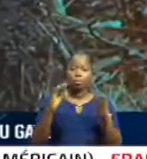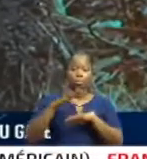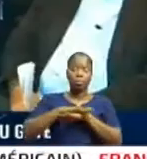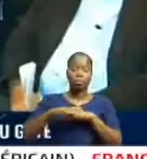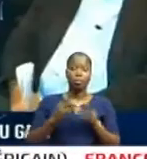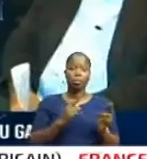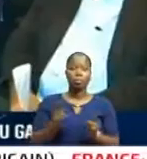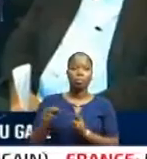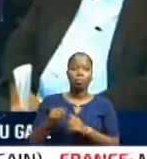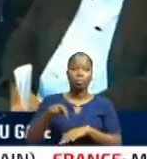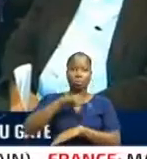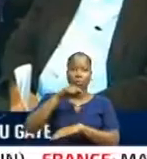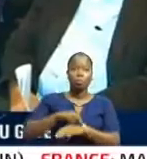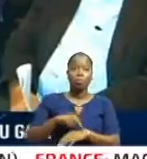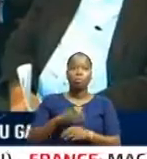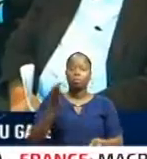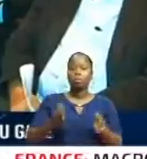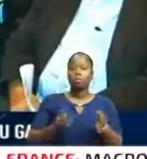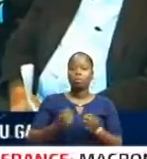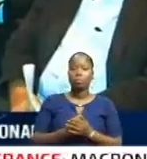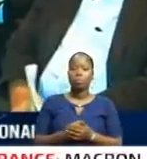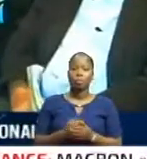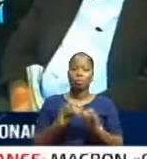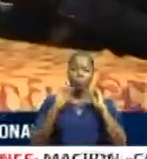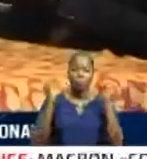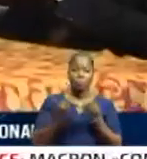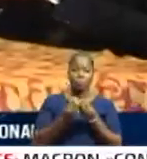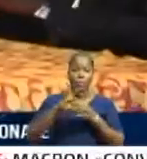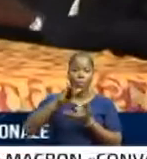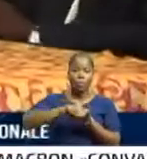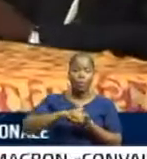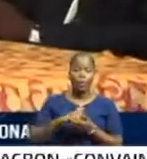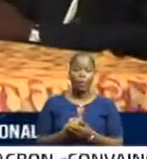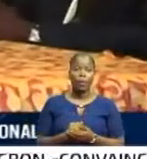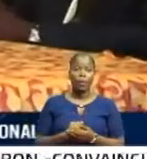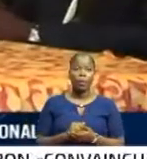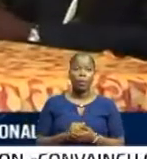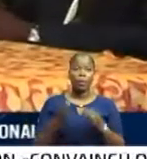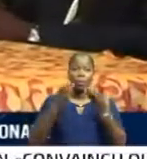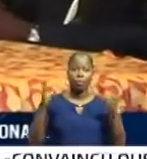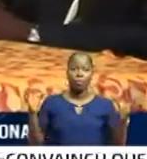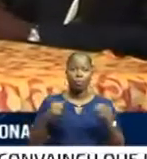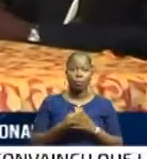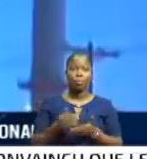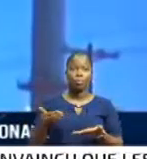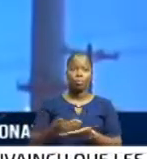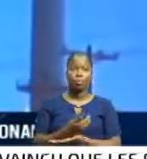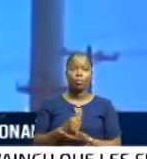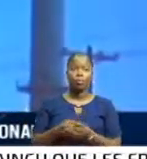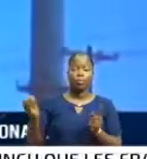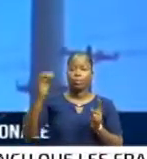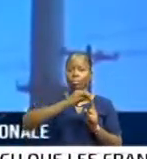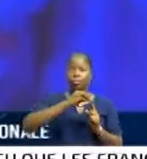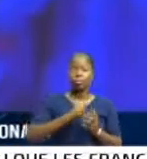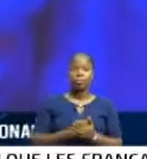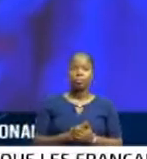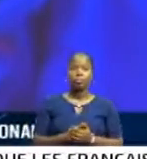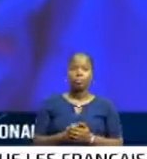naturelles c'est ce que justifie l'organisation de cette conférence qui permettra d'adopter de nouvelles orientations stratégiques